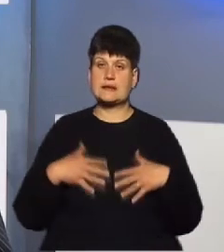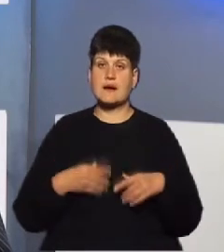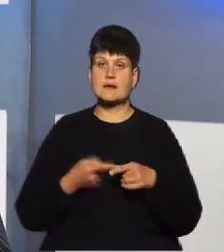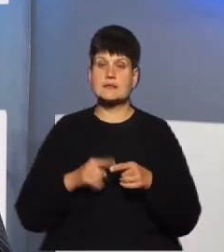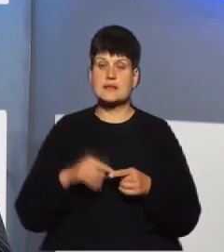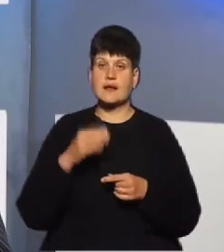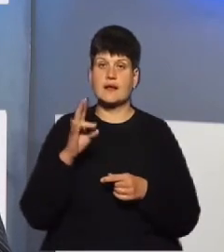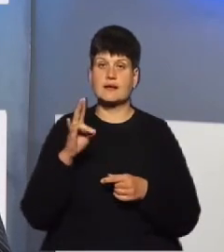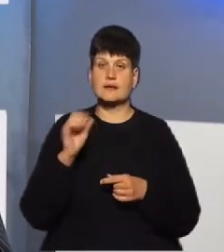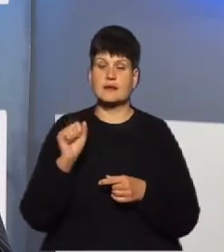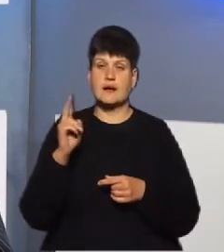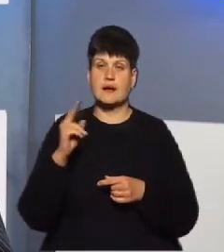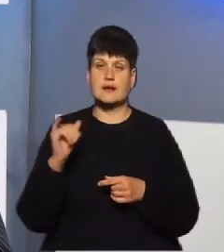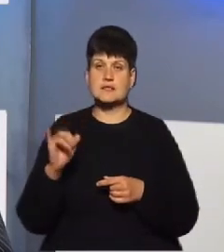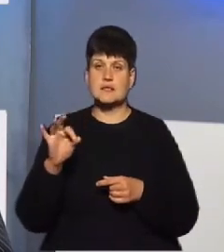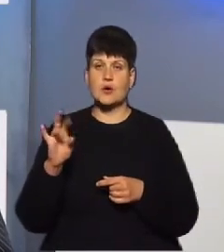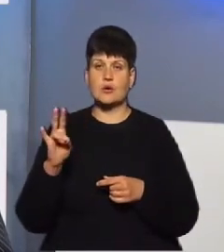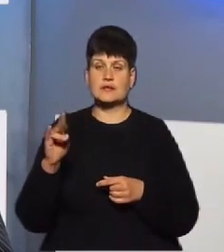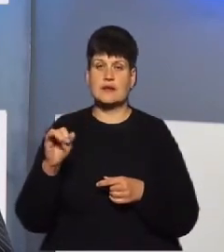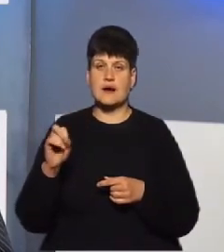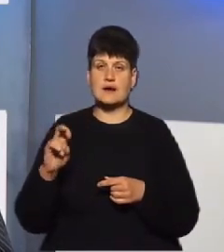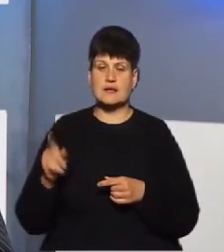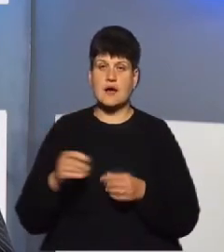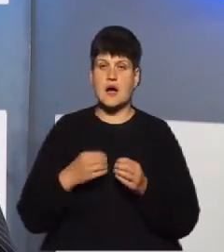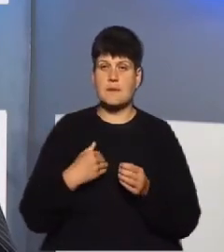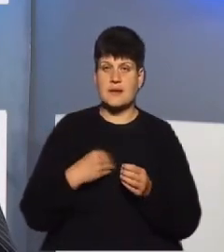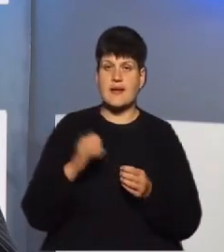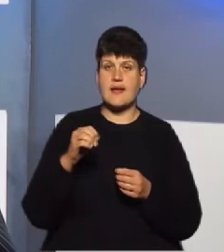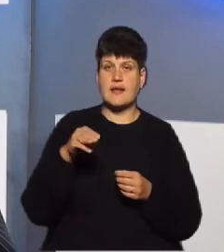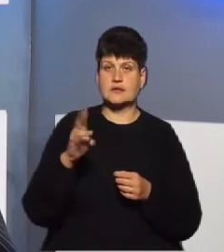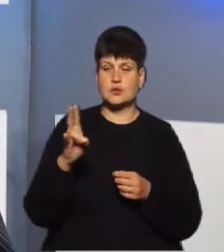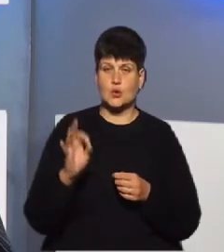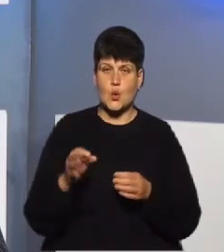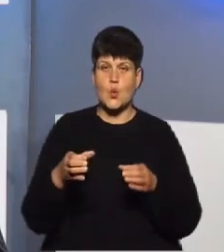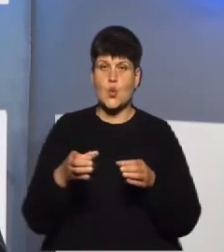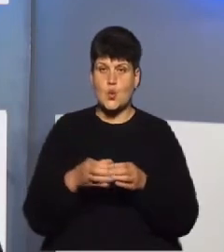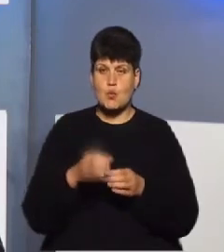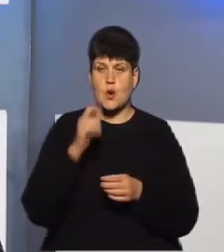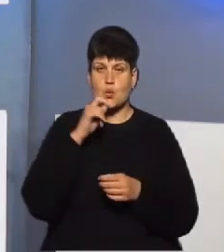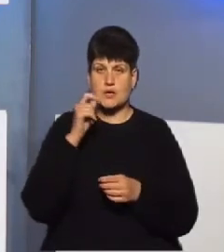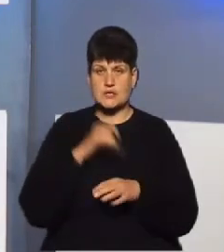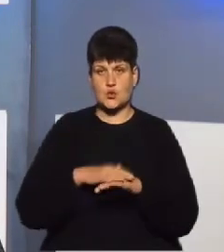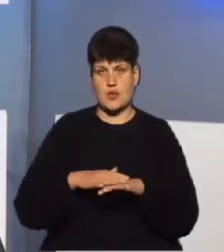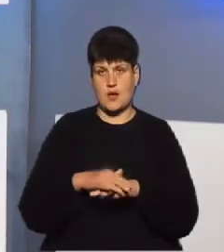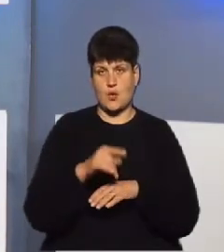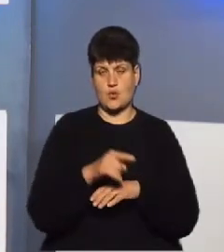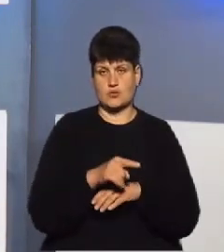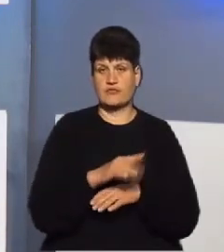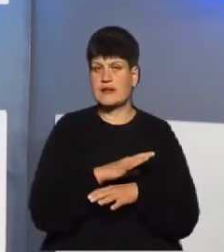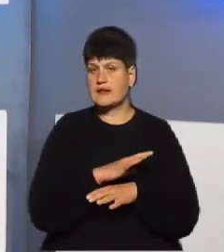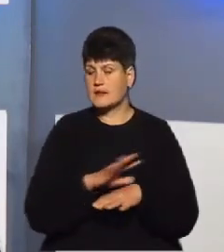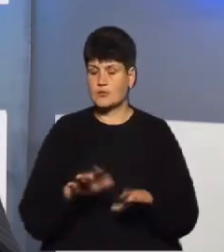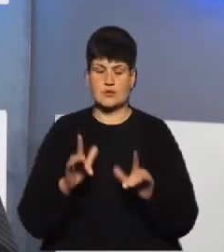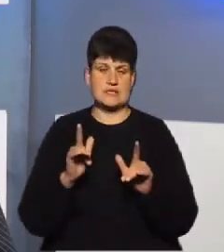національність. А ми – етногрупа українського народу. Українці. І вони не були згідні